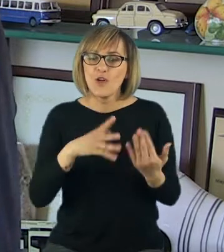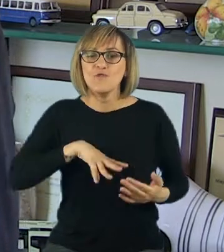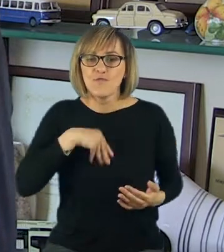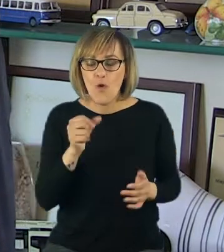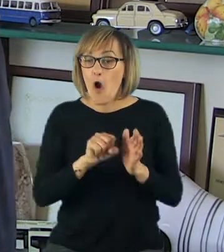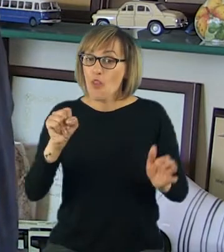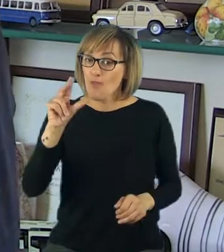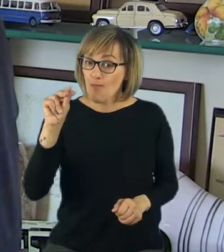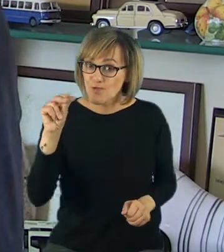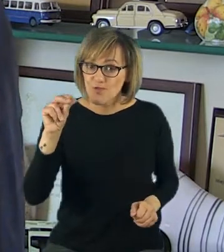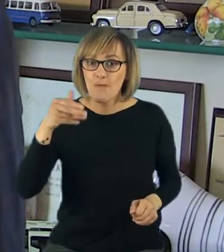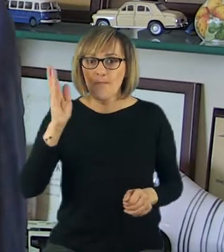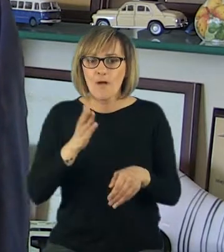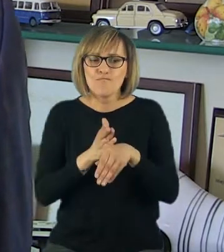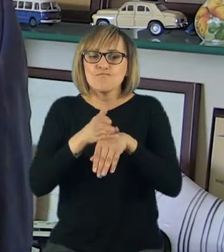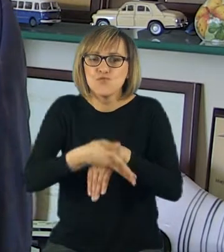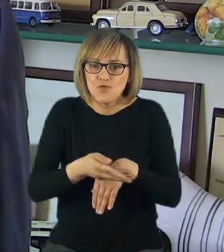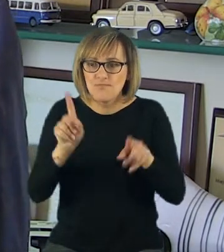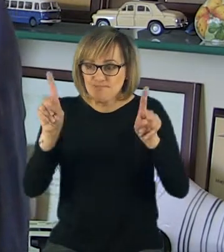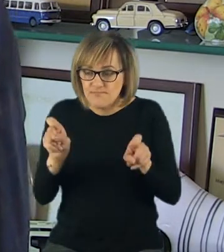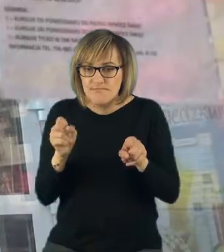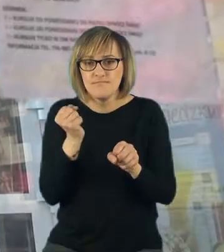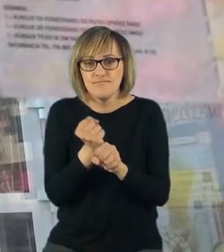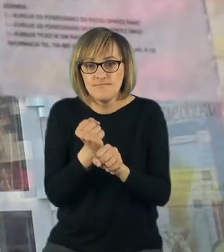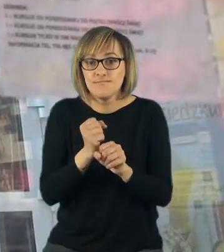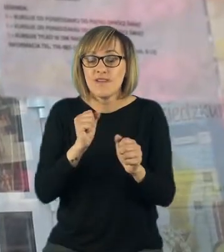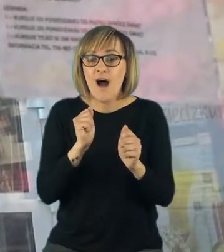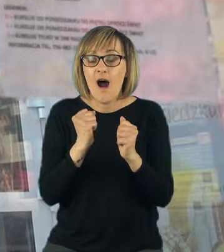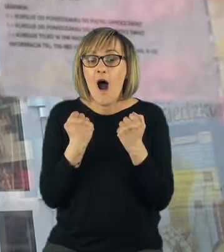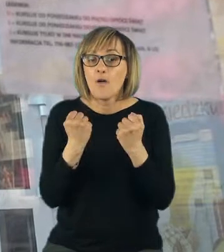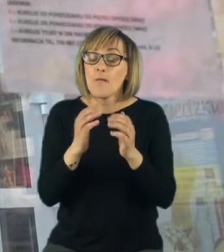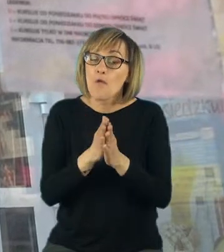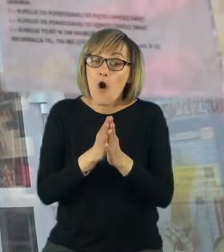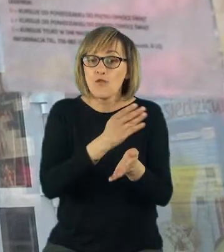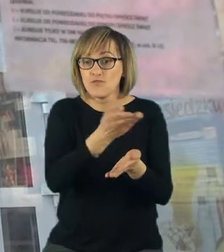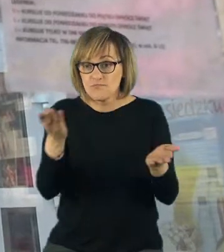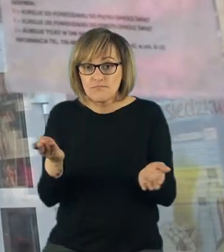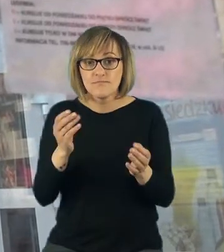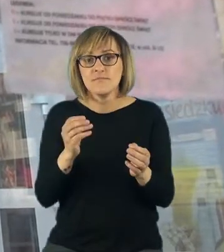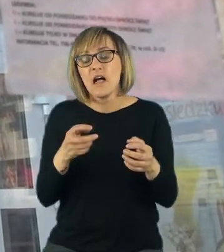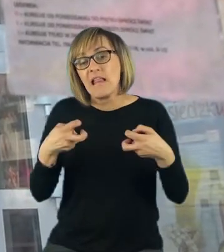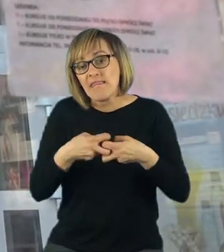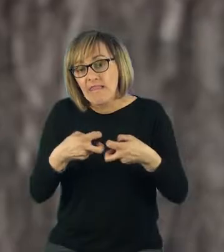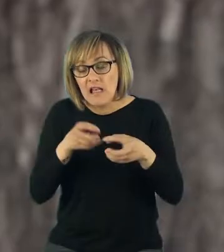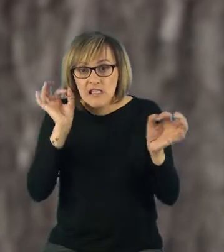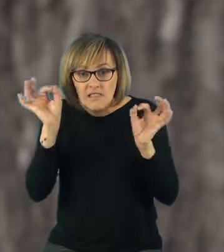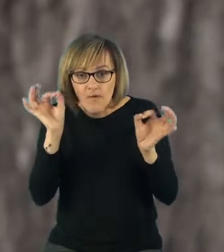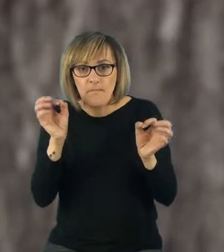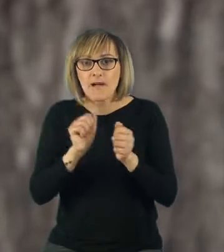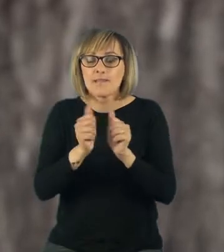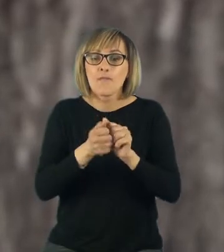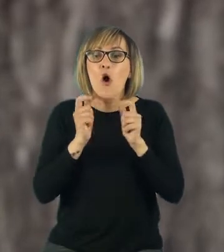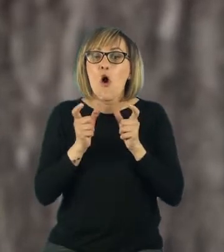od poniedziałku. Z późniejszym rozpoczęciem rozpoczynamy, dlatego zapraszamy na nasze strony internetowe, ogłoszenia na